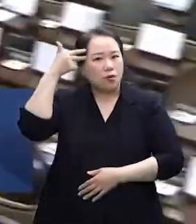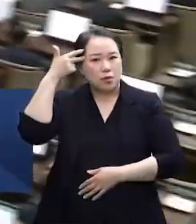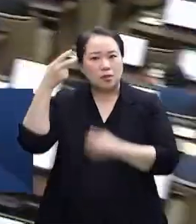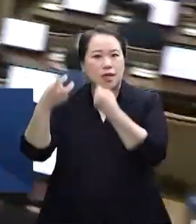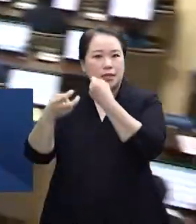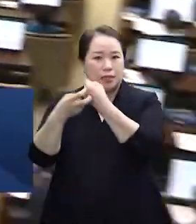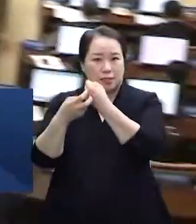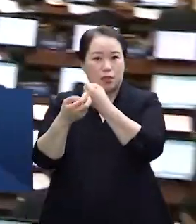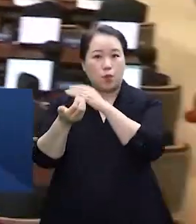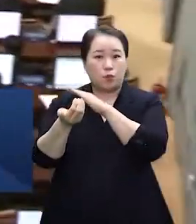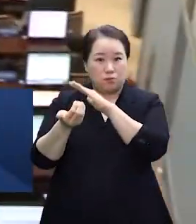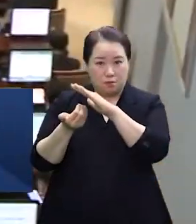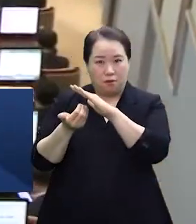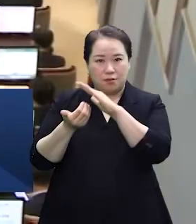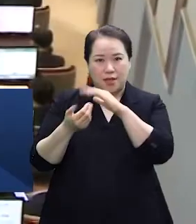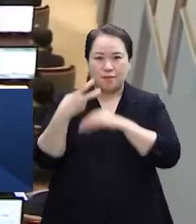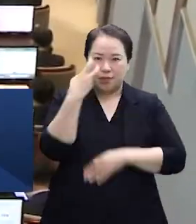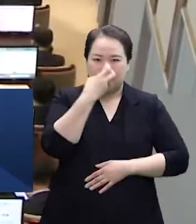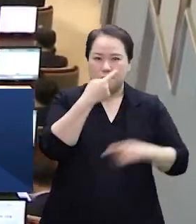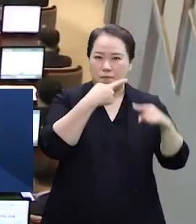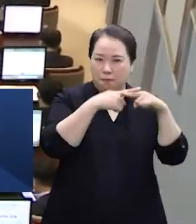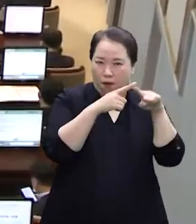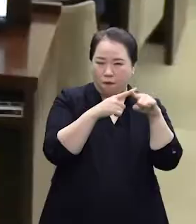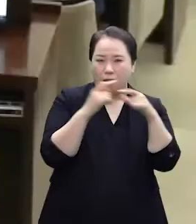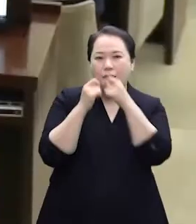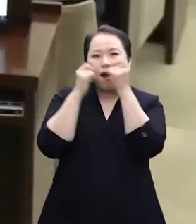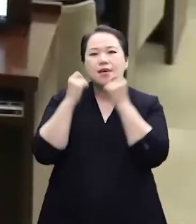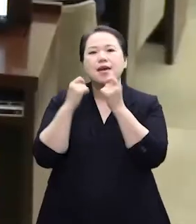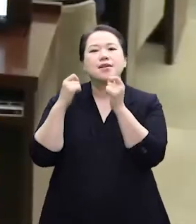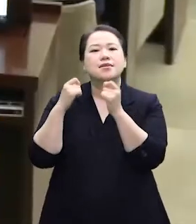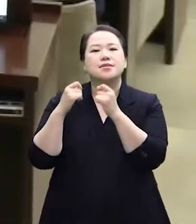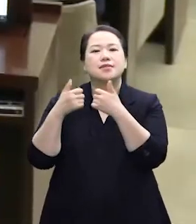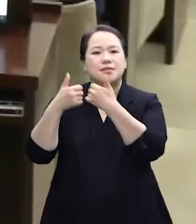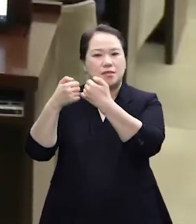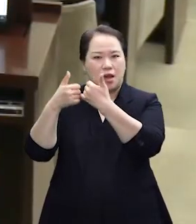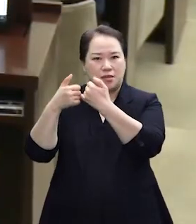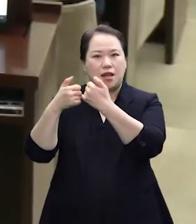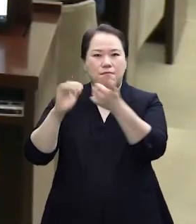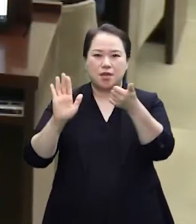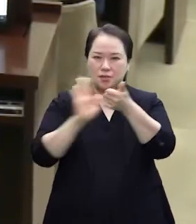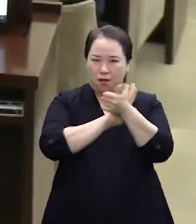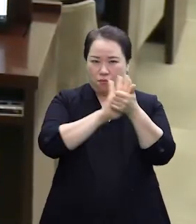전 심리지원센터를 통해 종합심리평가나